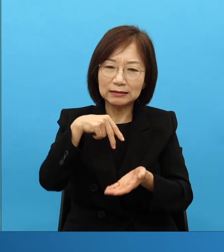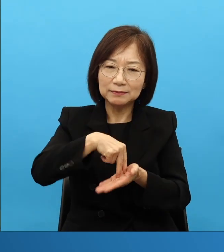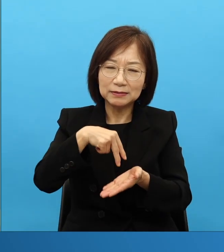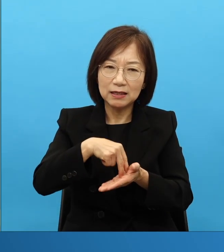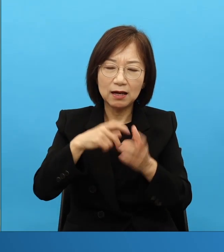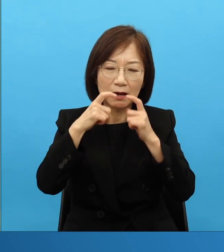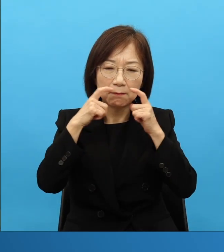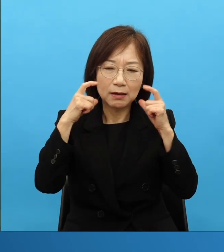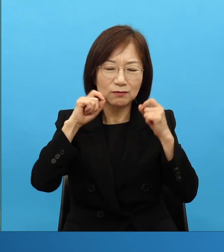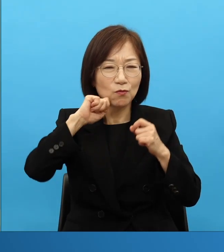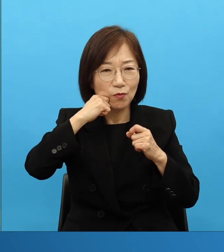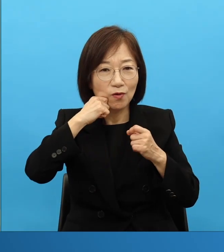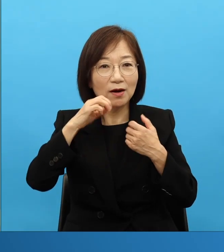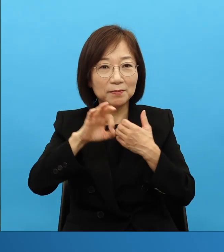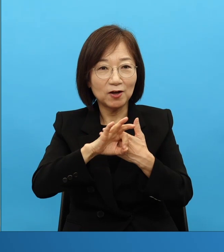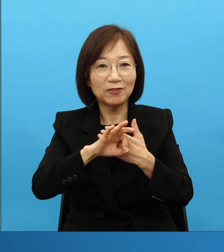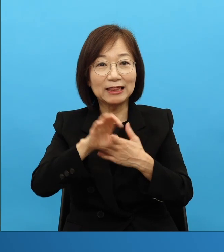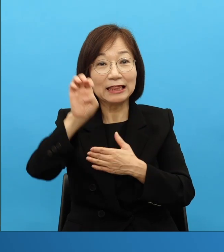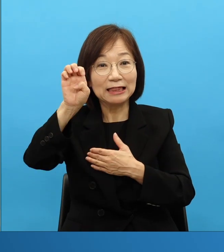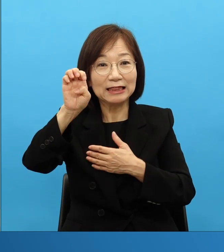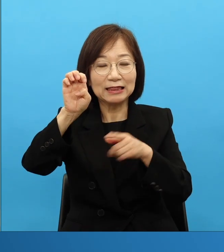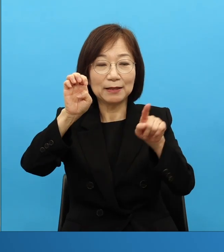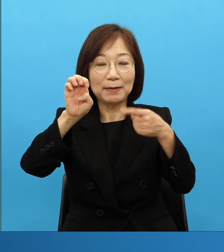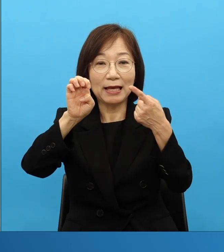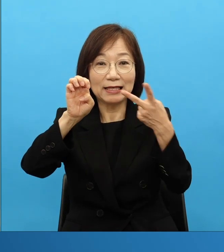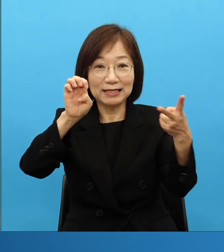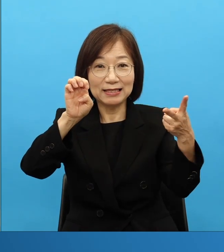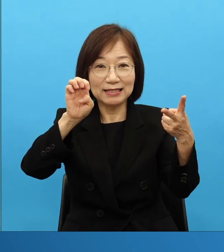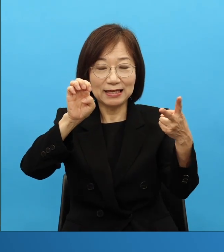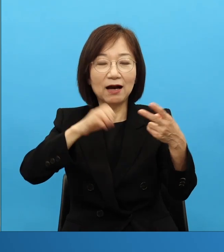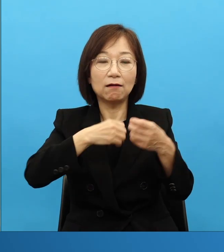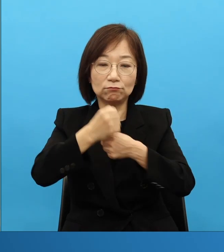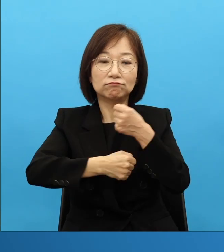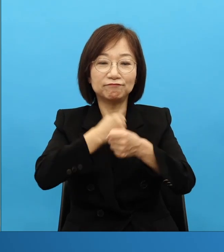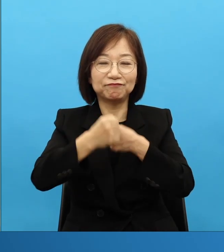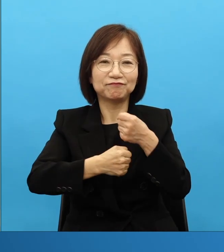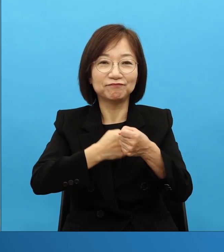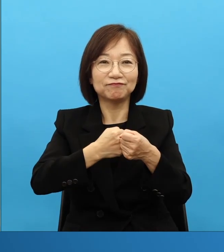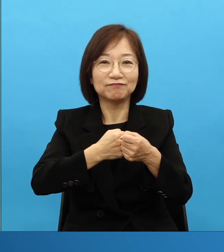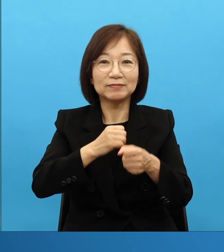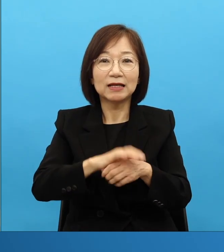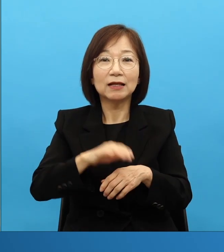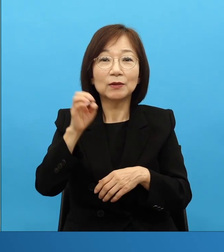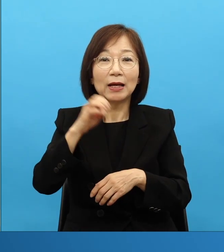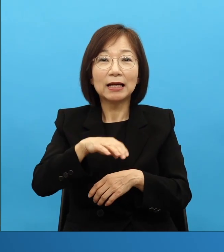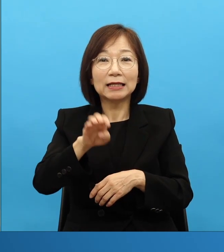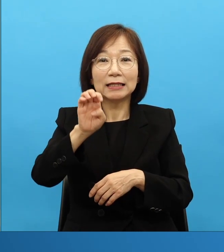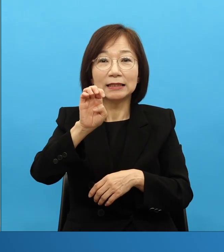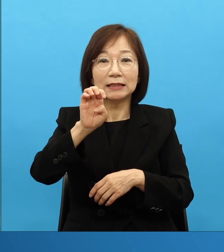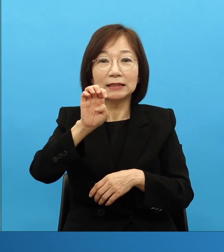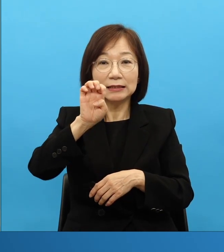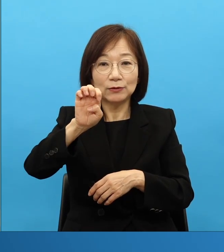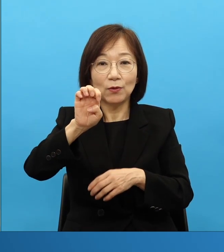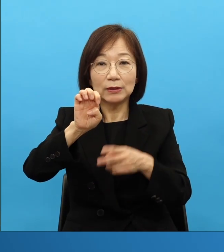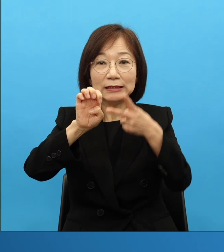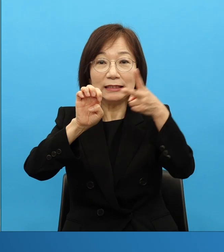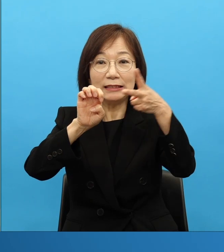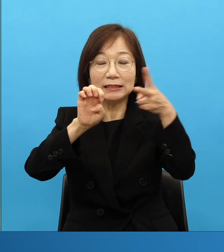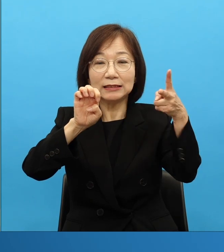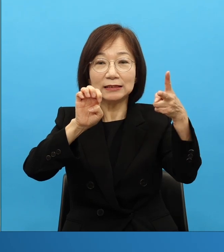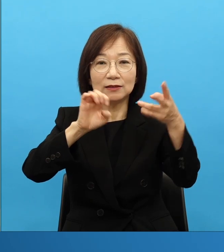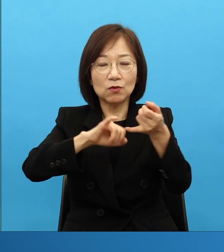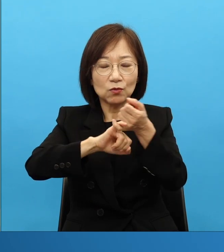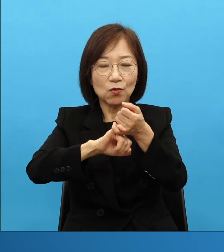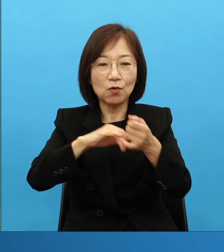경우 이동 102호에서는 자율적으로 마스크 착용을 선택할 수 있으며 이동 2층 본당 참가자는